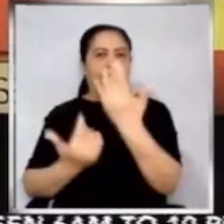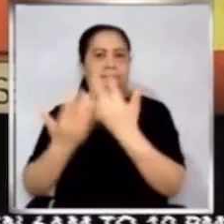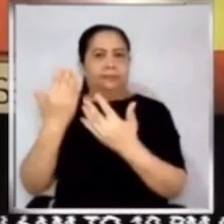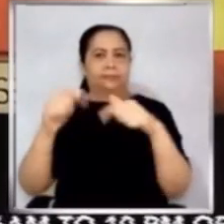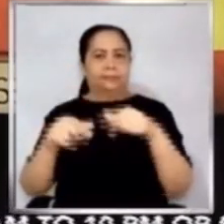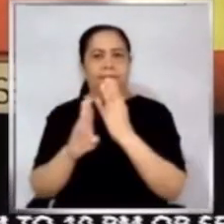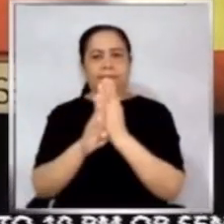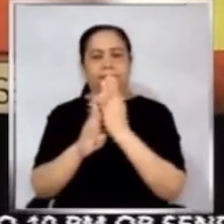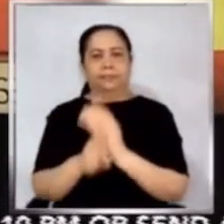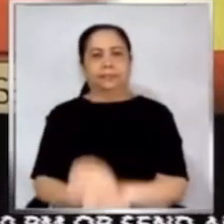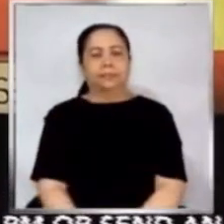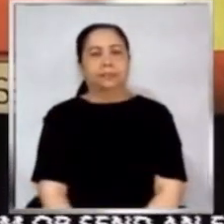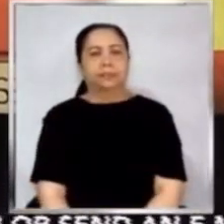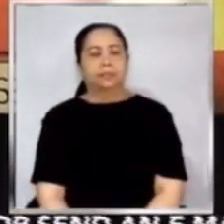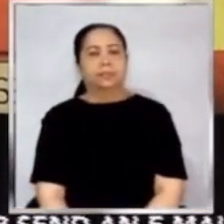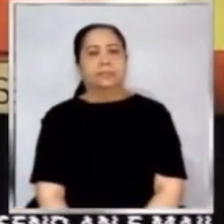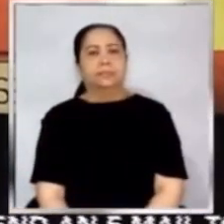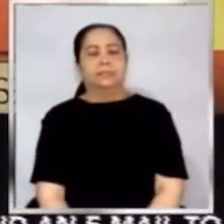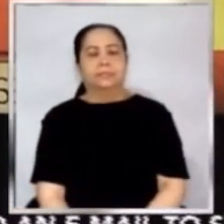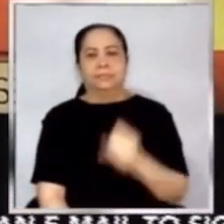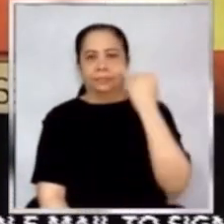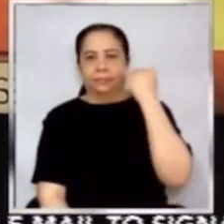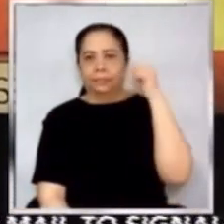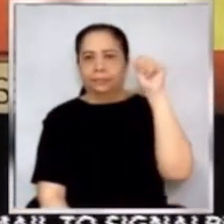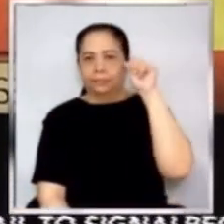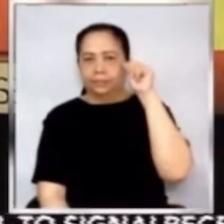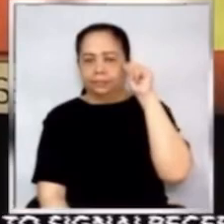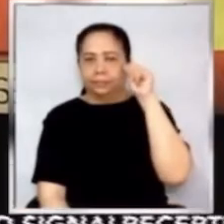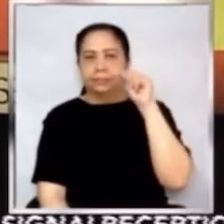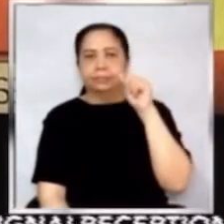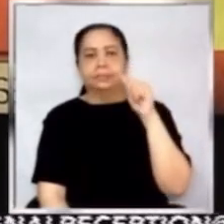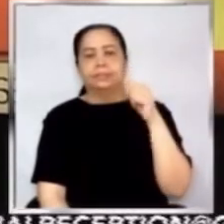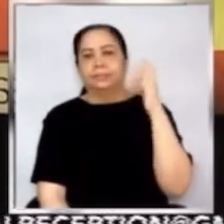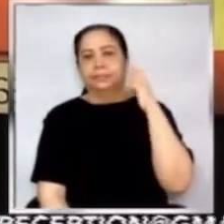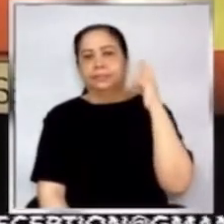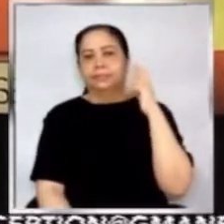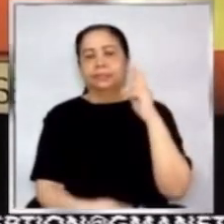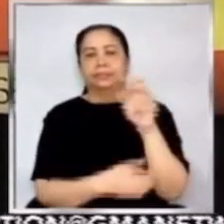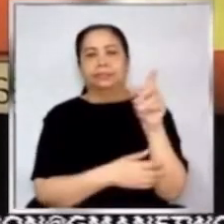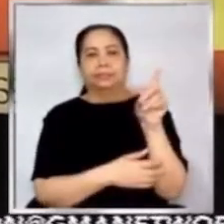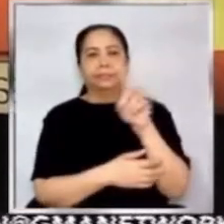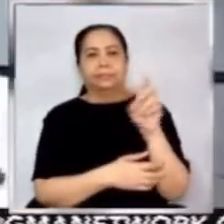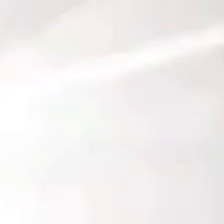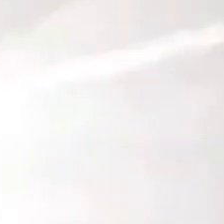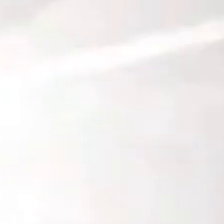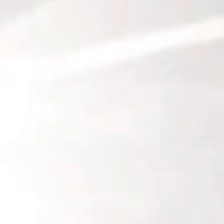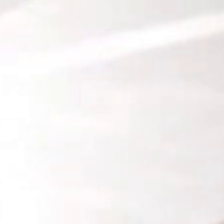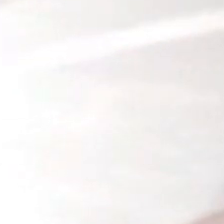Ako, si Jomer Apresto ng Super Radio DZWB, nakatutok 24 oras.